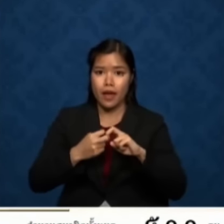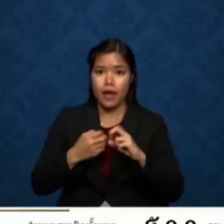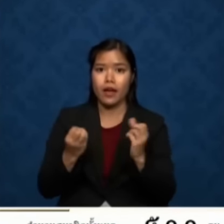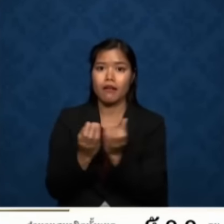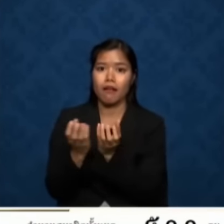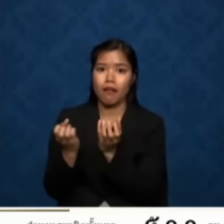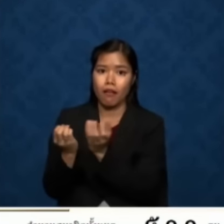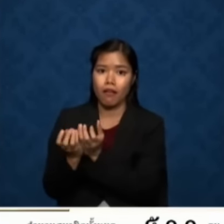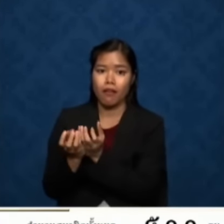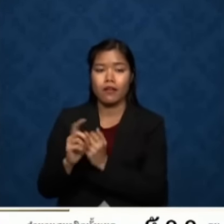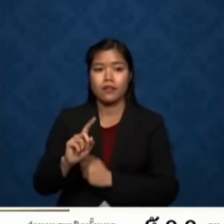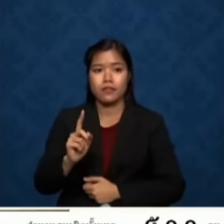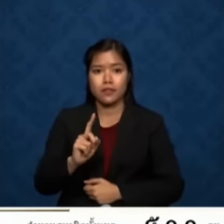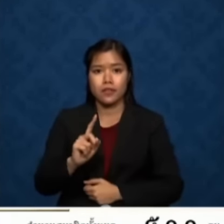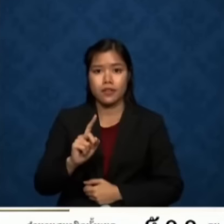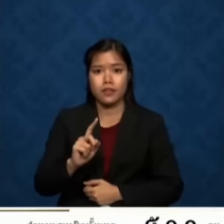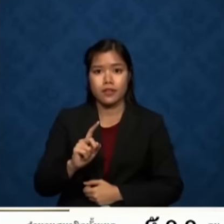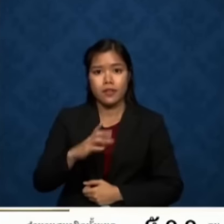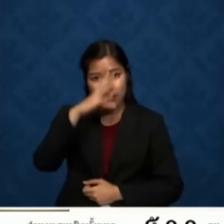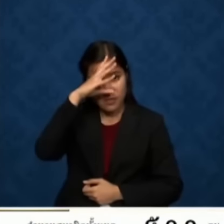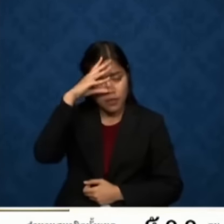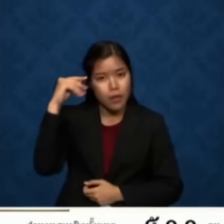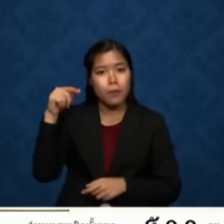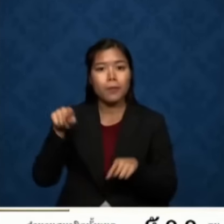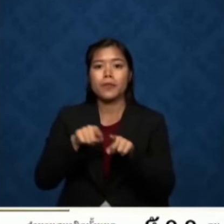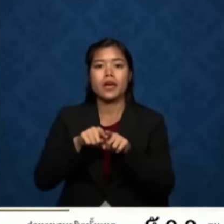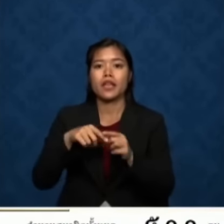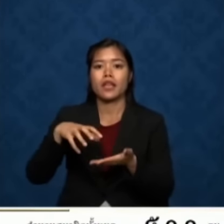ที่พนักท่านชวนพูดเรื่องยางพารา